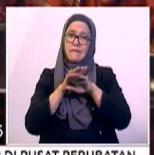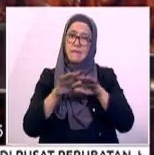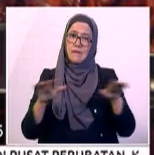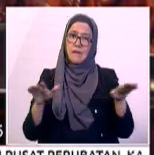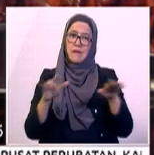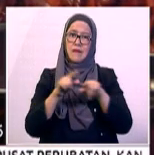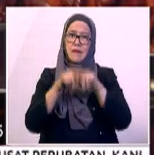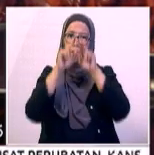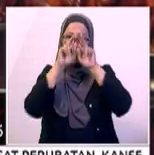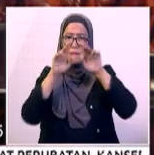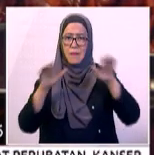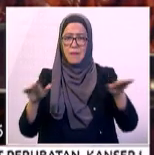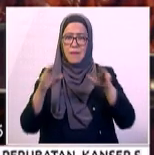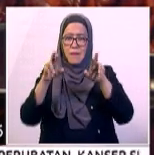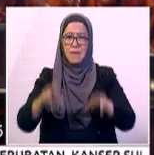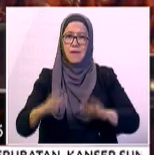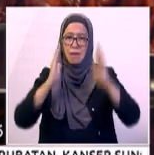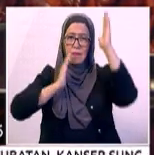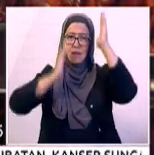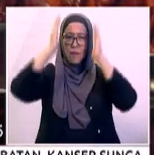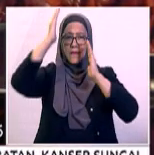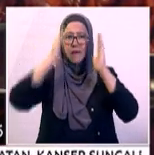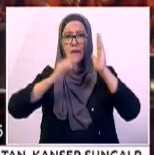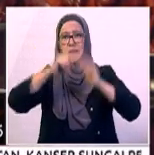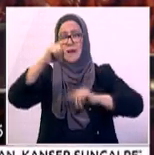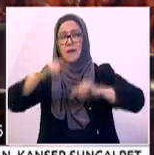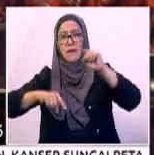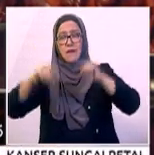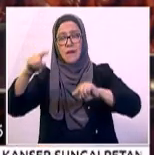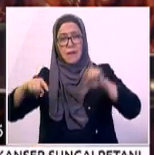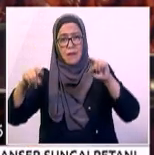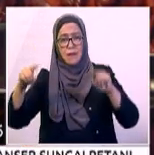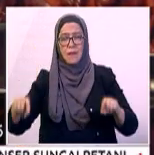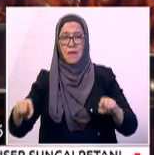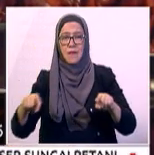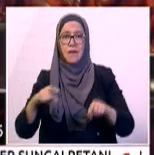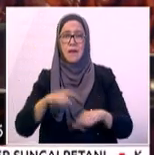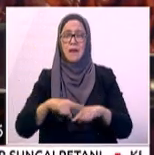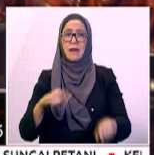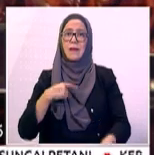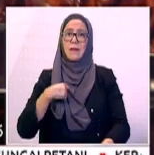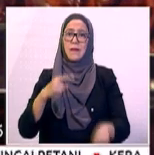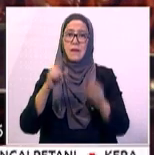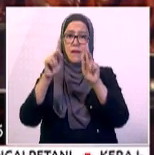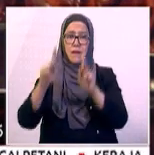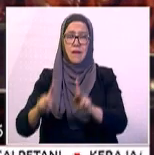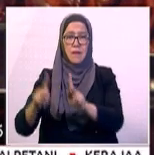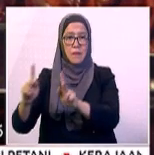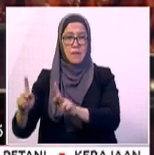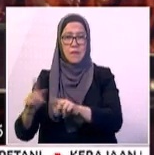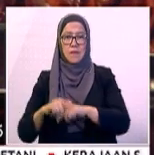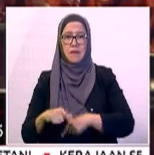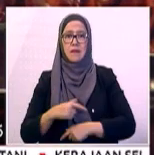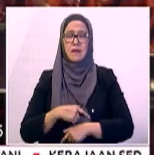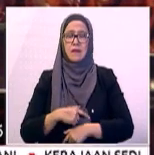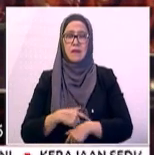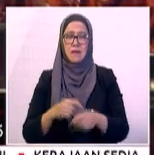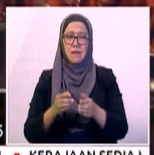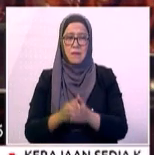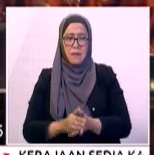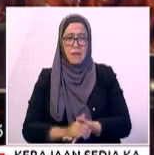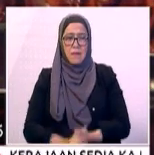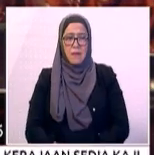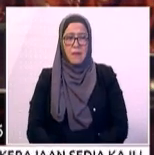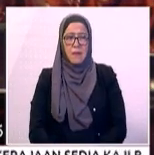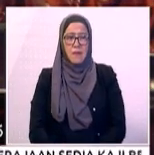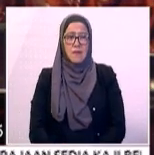Malaysia yang berbilang kaum. Dirgayu Tuanku. Daulat Tuanku, Daulat Tuanku, Daulat